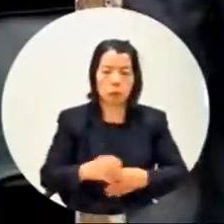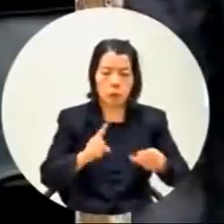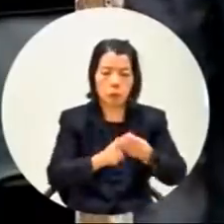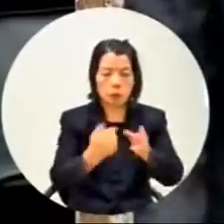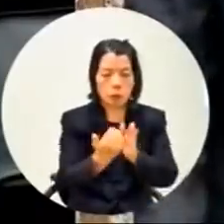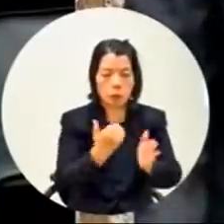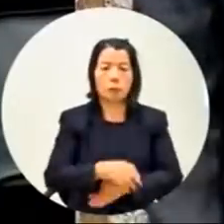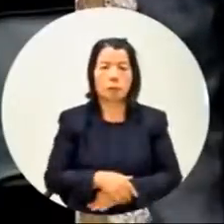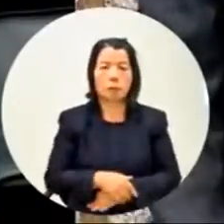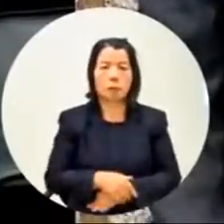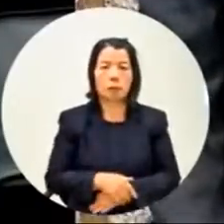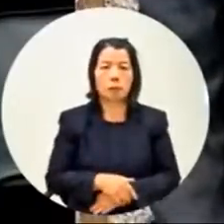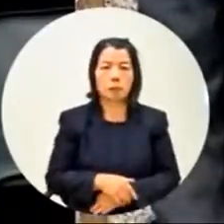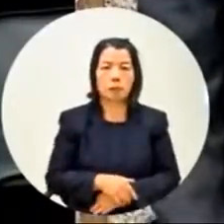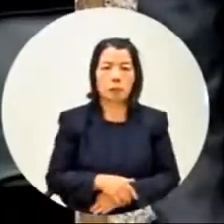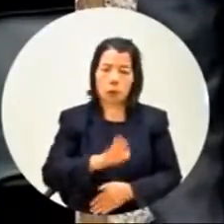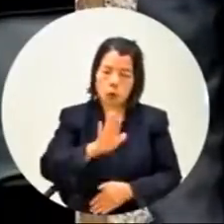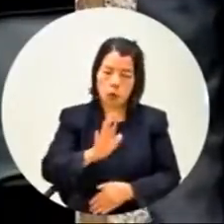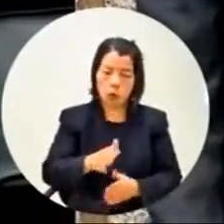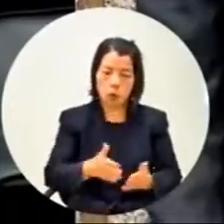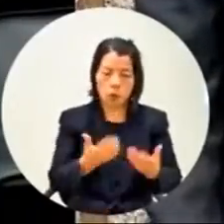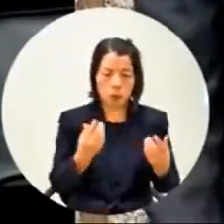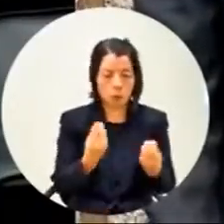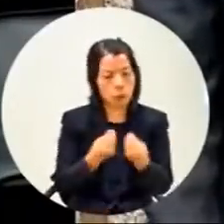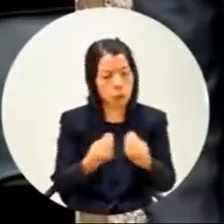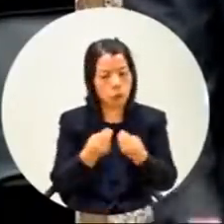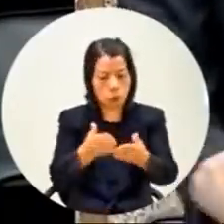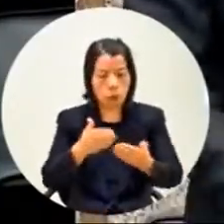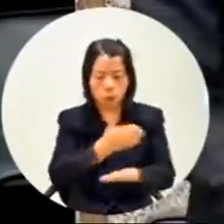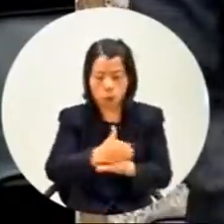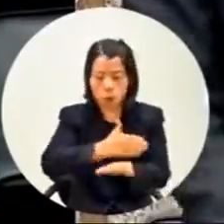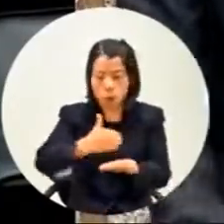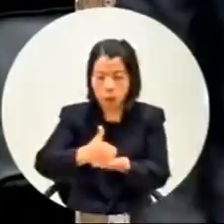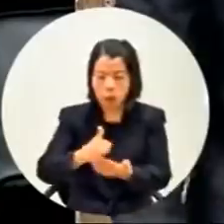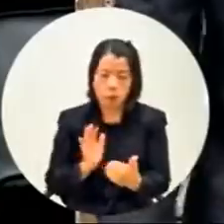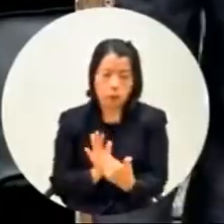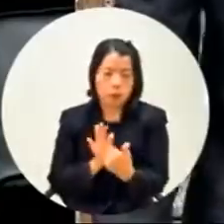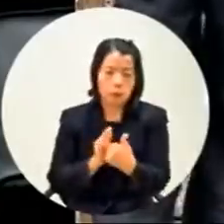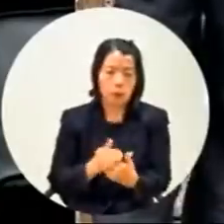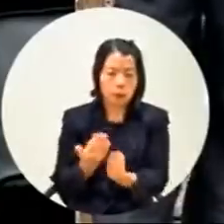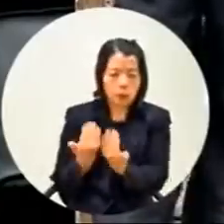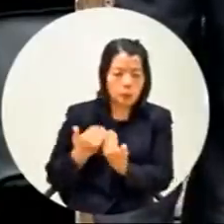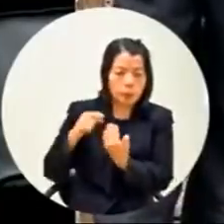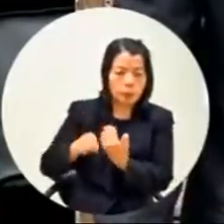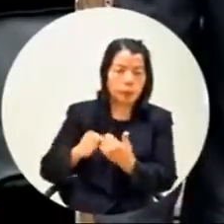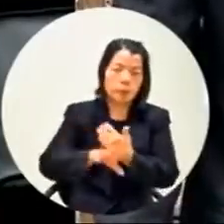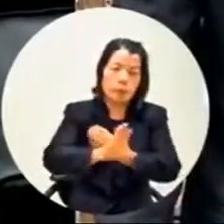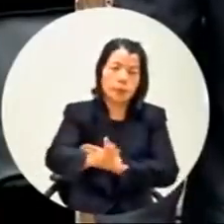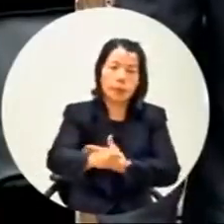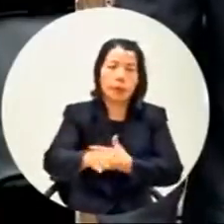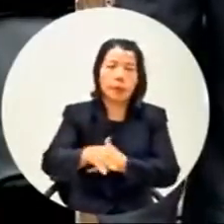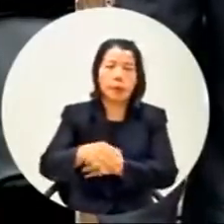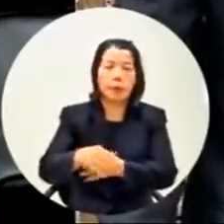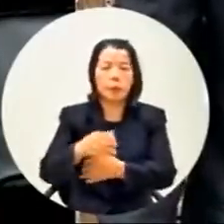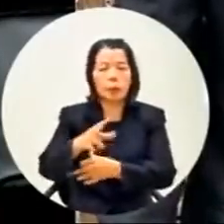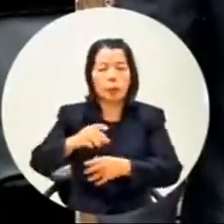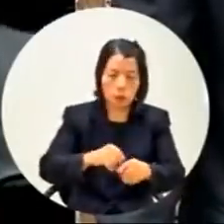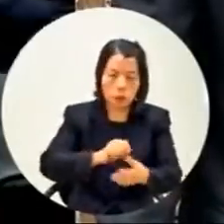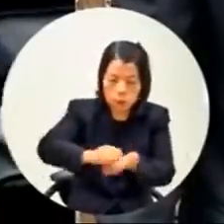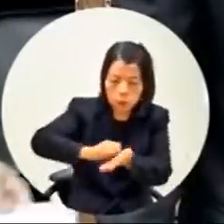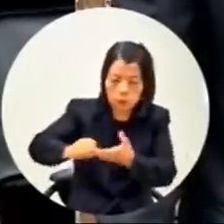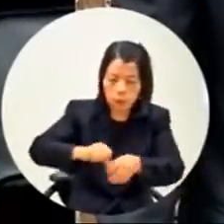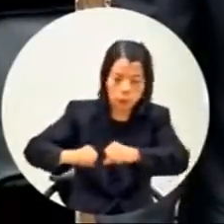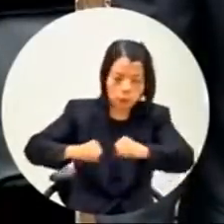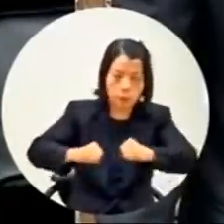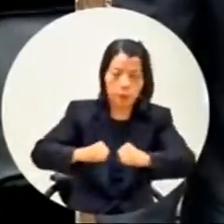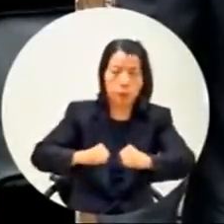前局长有如何排除或避免其他厂商竞标的言论？